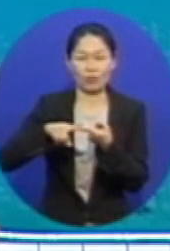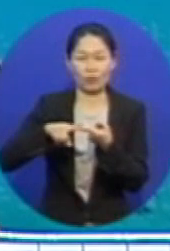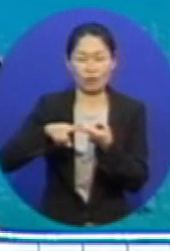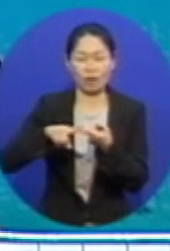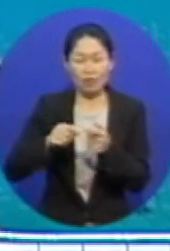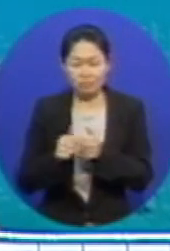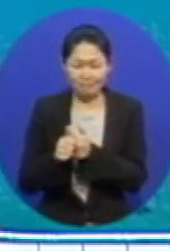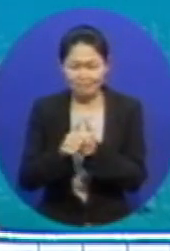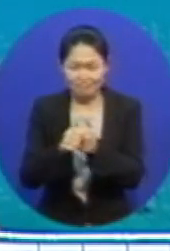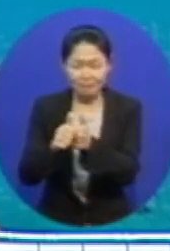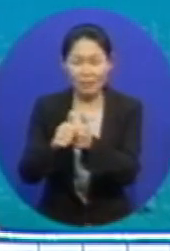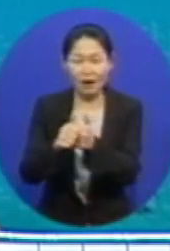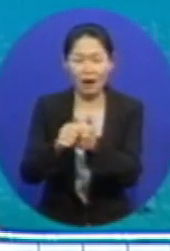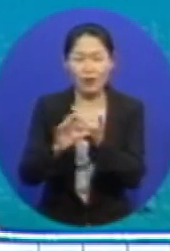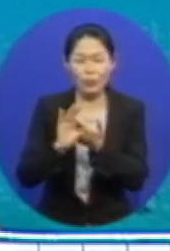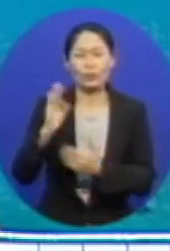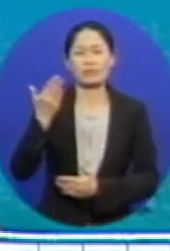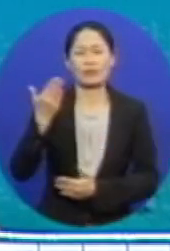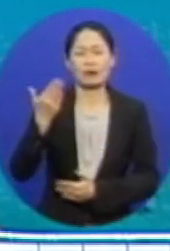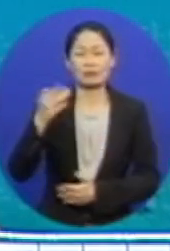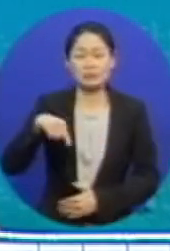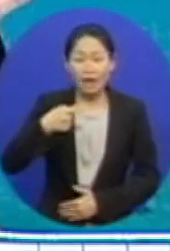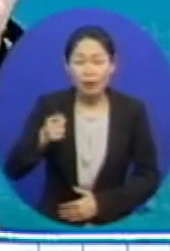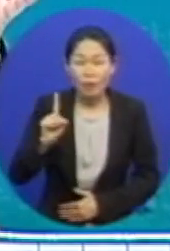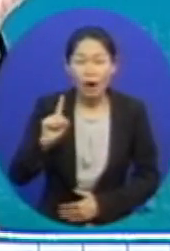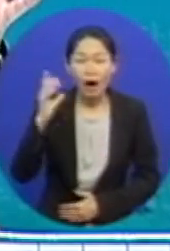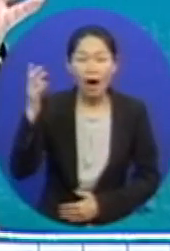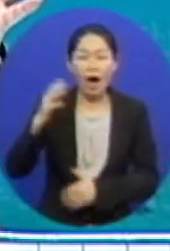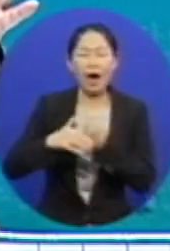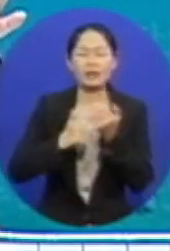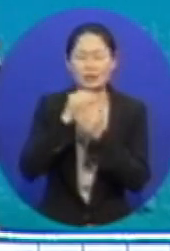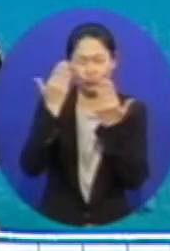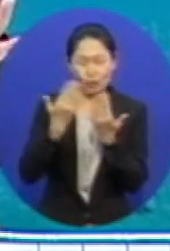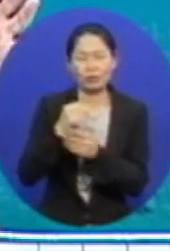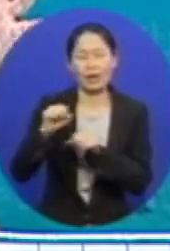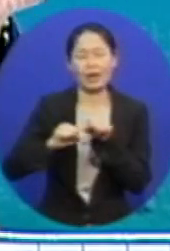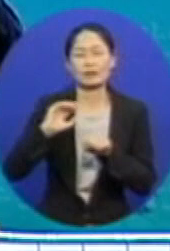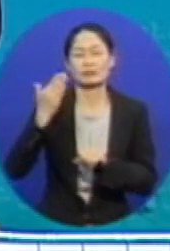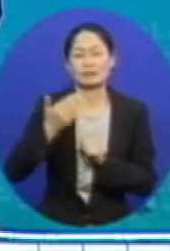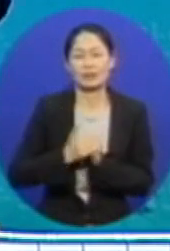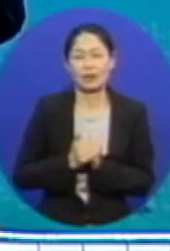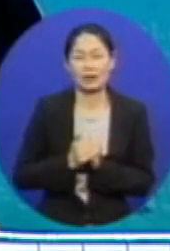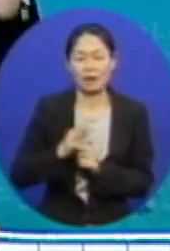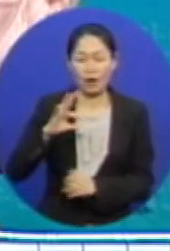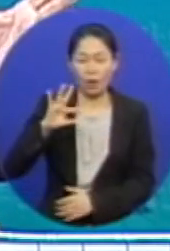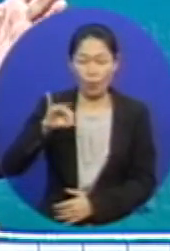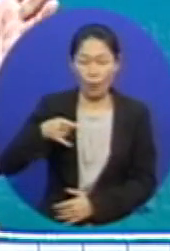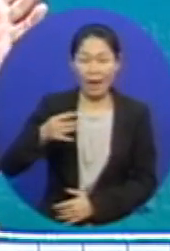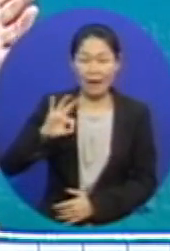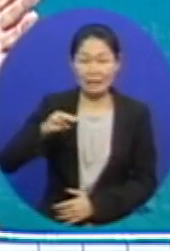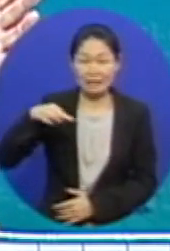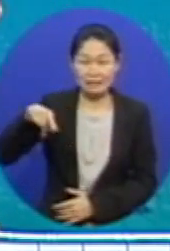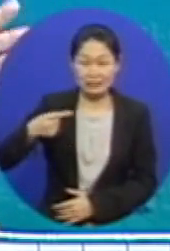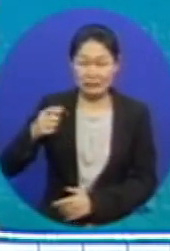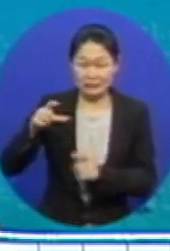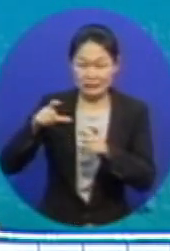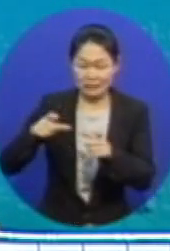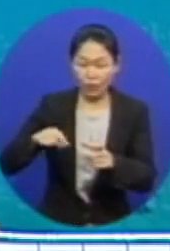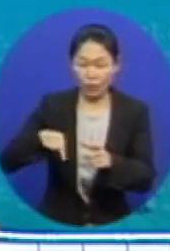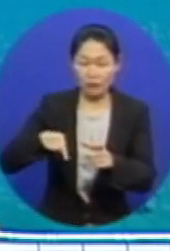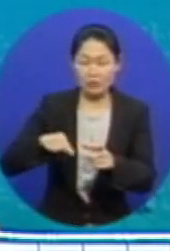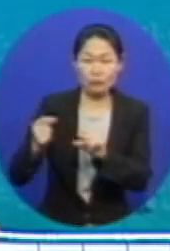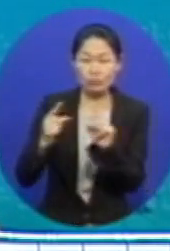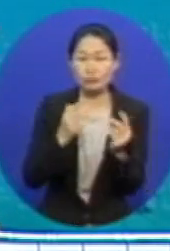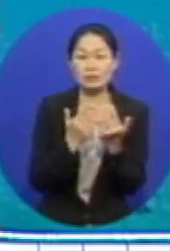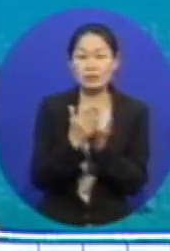따라가기만 하면 되는 거예요 그 다음에 하나님이 다 하시는 거예요 웰즈 에 부위를 났을 때 일이에요